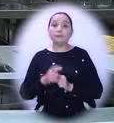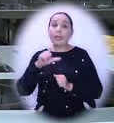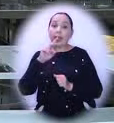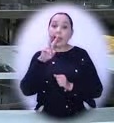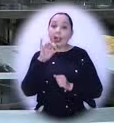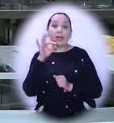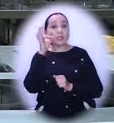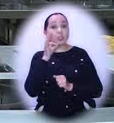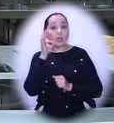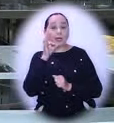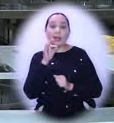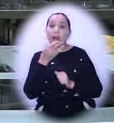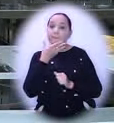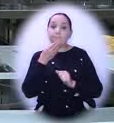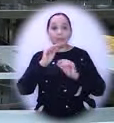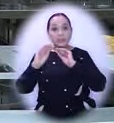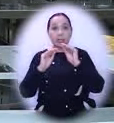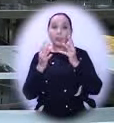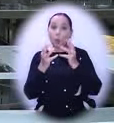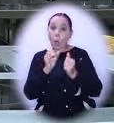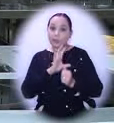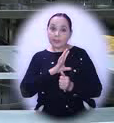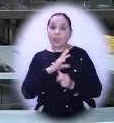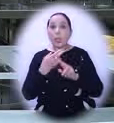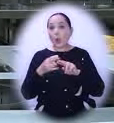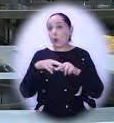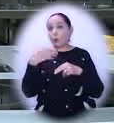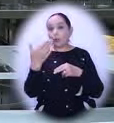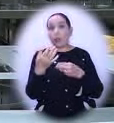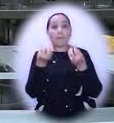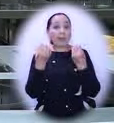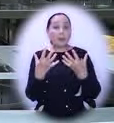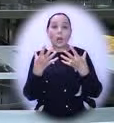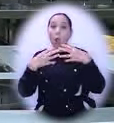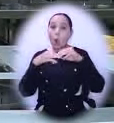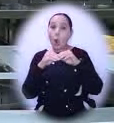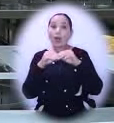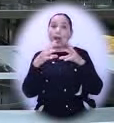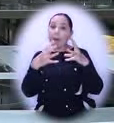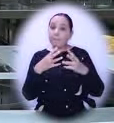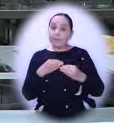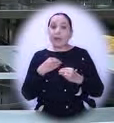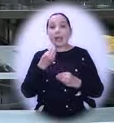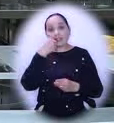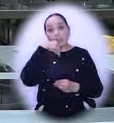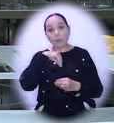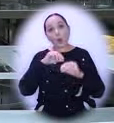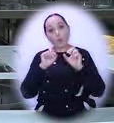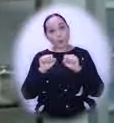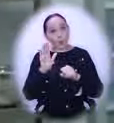Ekler şirinligimizni bezatib oldik. Buni bemalol oila a'zolaringiz bilan iste'mol